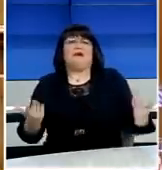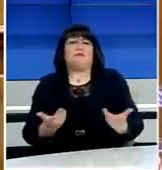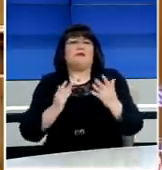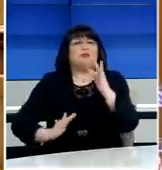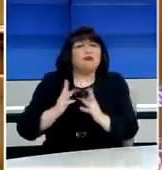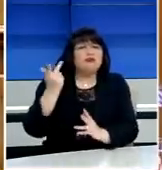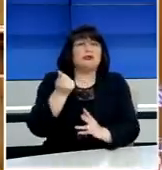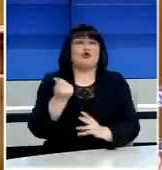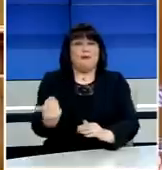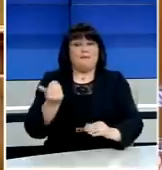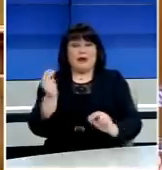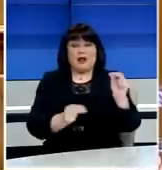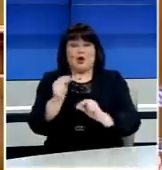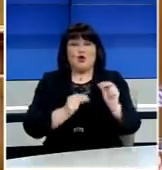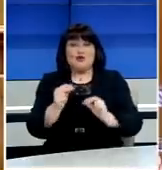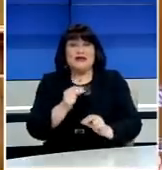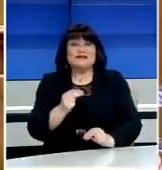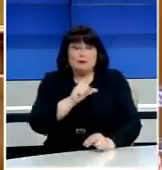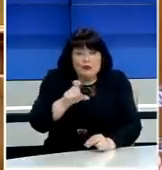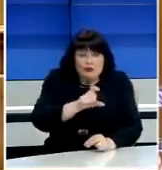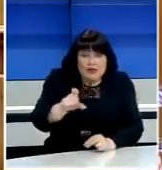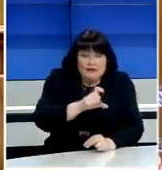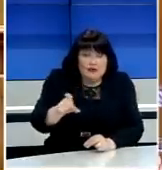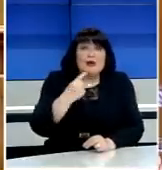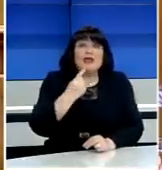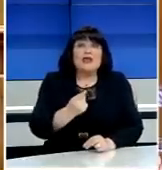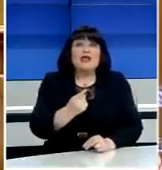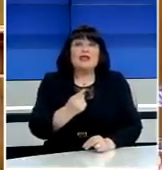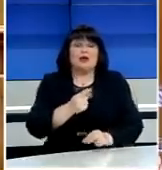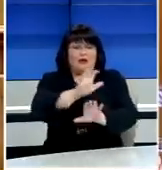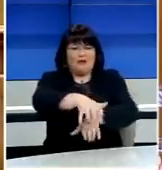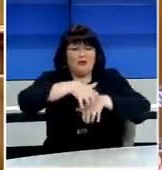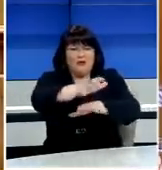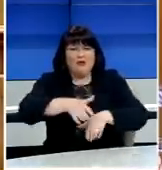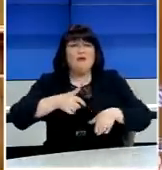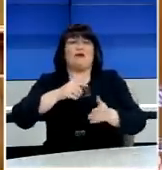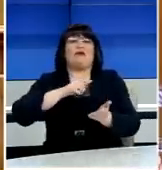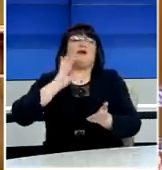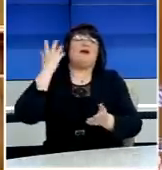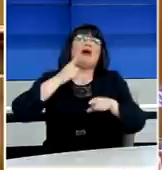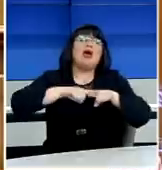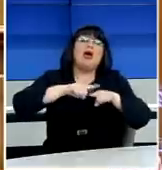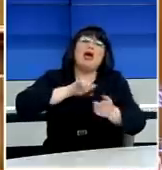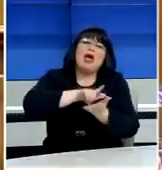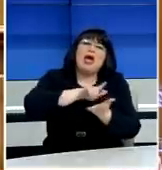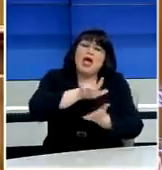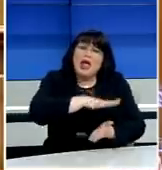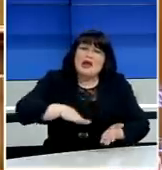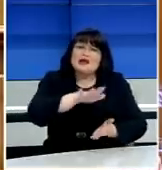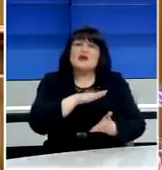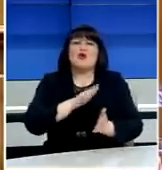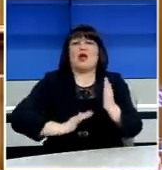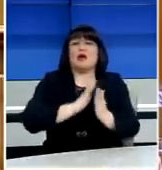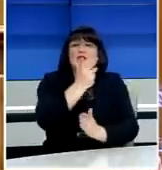εκλογές, ότι τις πρώτες εβδομάδες θα βάλετε μπουλντόζες στο ελληνικό για να φέρετε την ανάπτυξη και να γεμίσετε